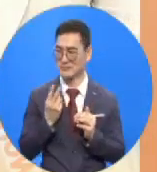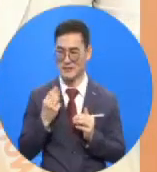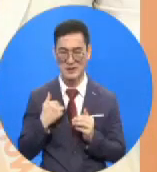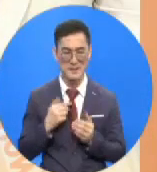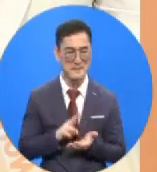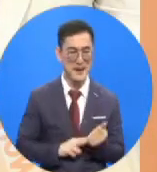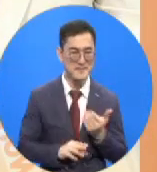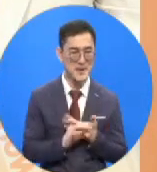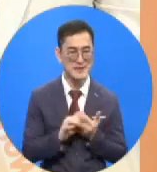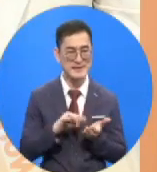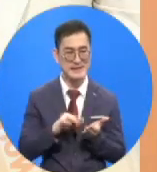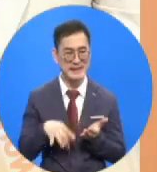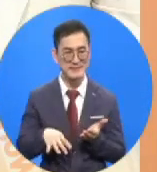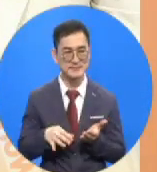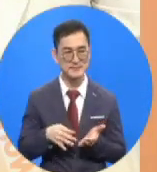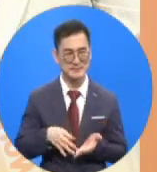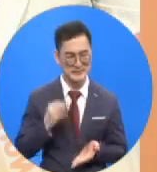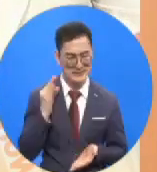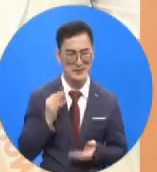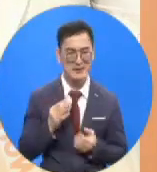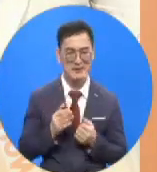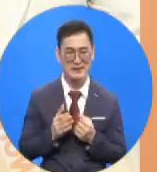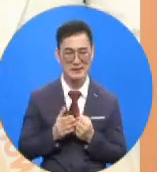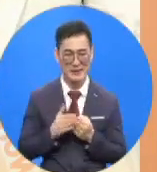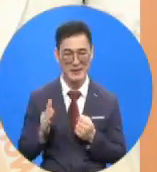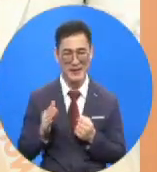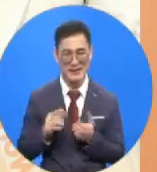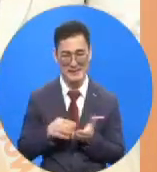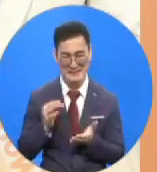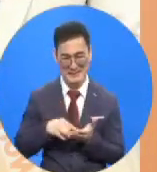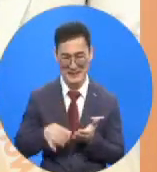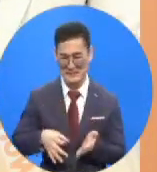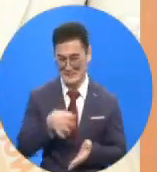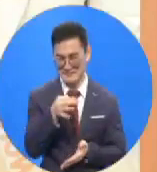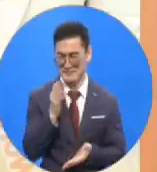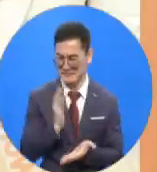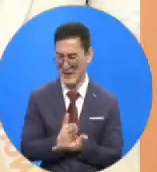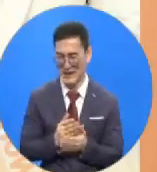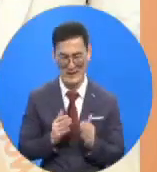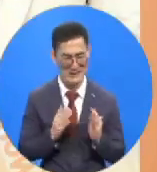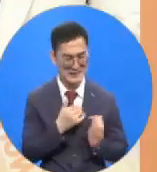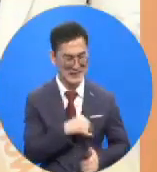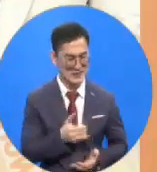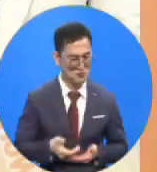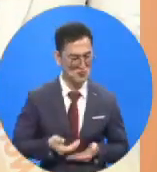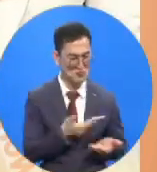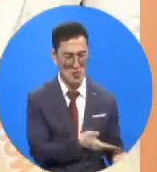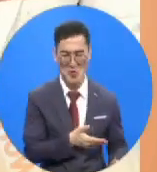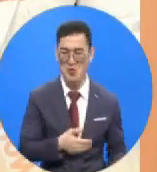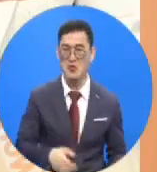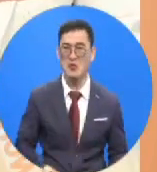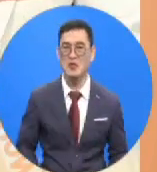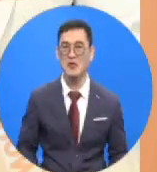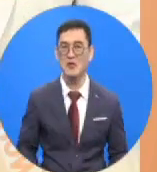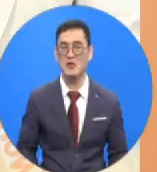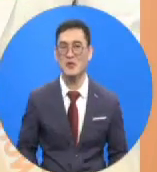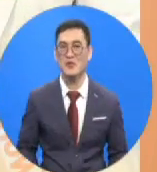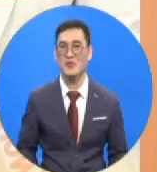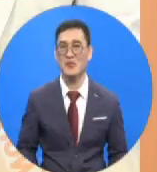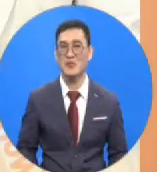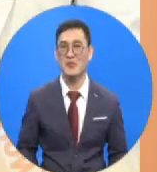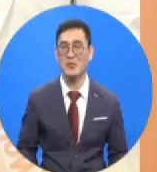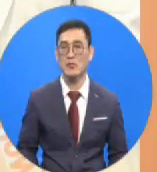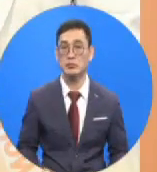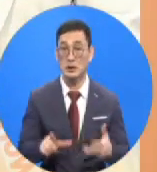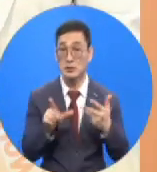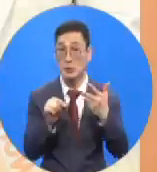팔면 세금을 워낙 많이 내야 하니까 오히려 색을 내더니 자녀에게 증여 하겠다고 해서 중요 굉장히 많이 들었어요 그런데 7월